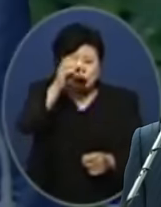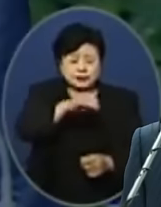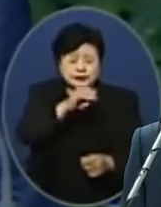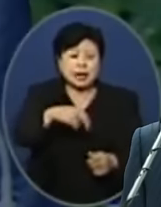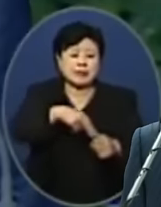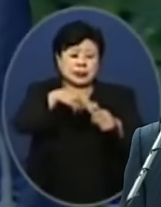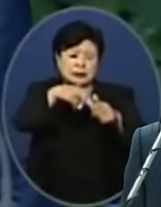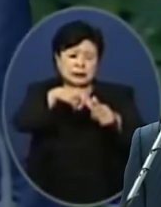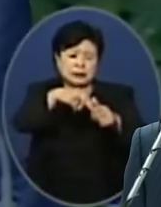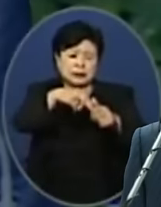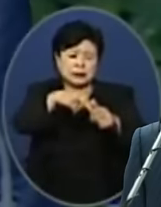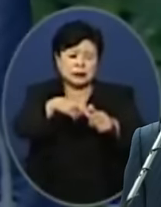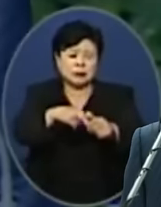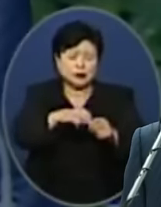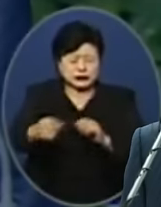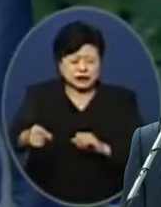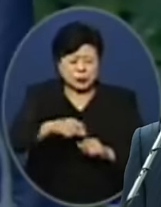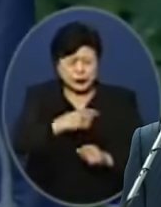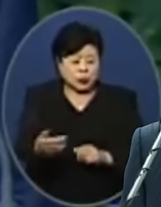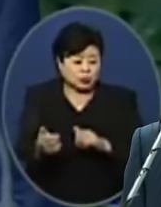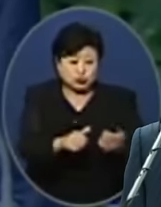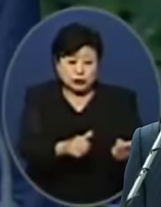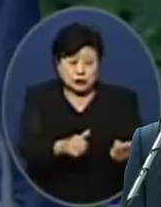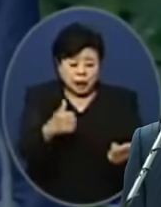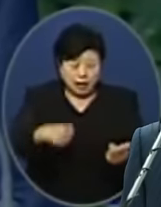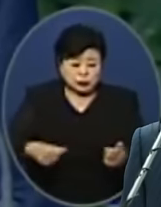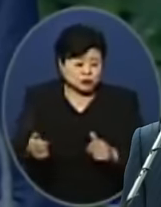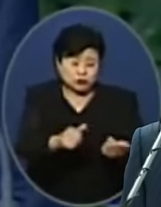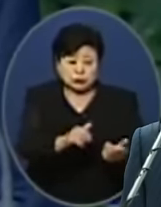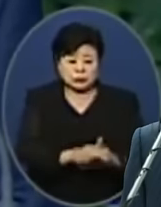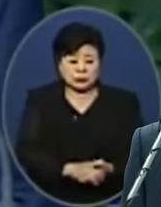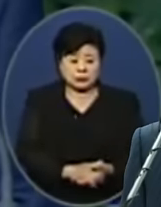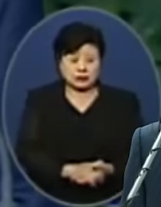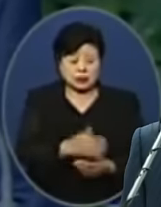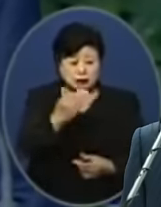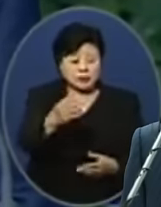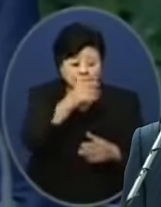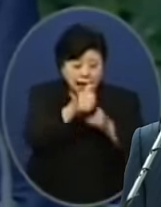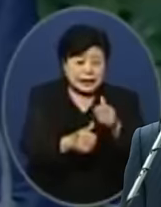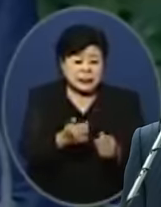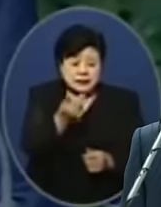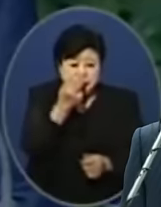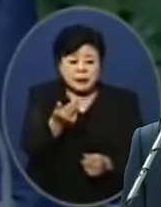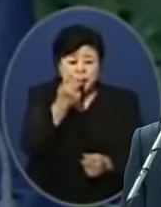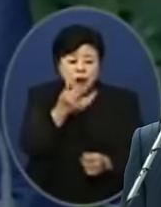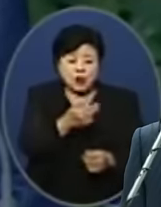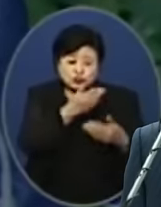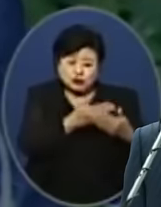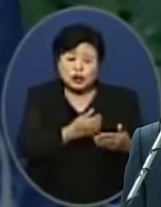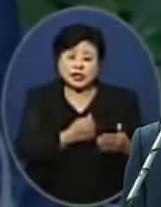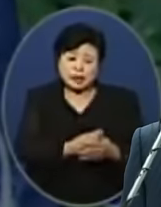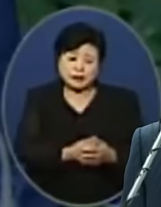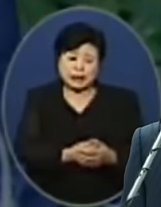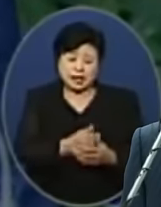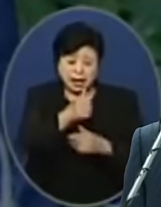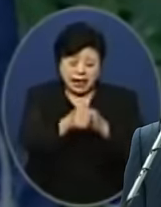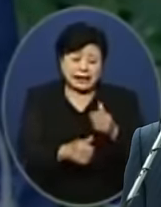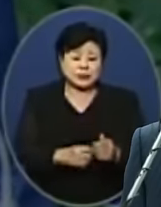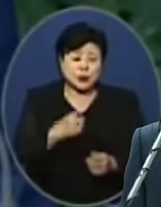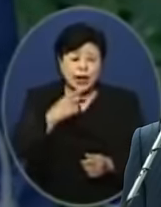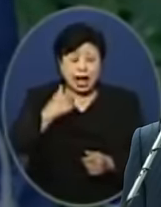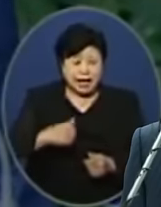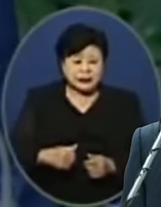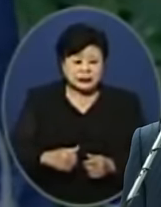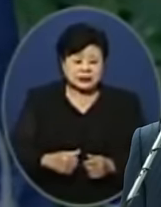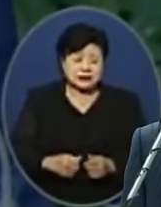십자가에서 몸짓고 피 흘려 죽으셨습니다. 여러분이 하나님 생명처럼 중요하기 때문에 하나님의